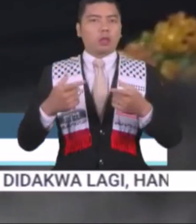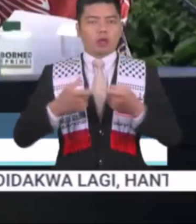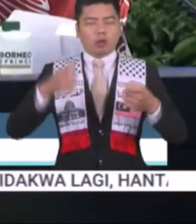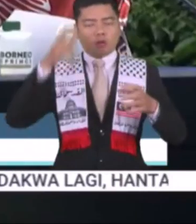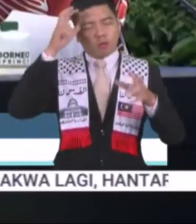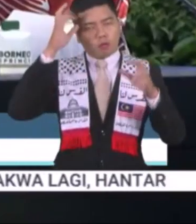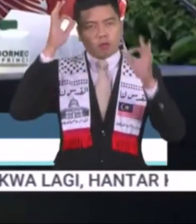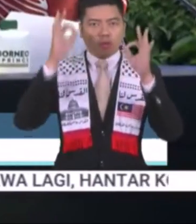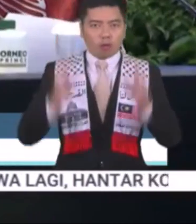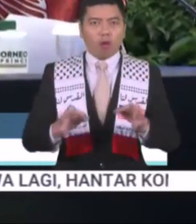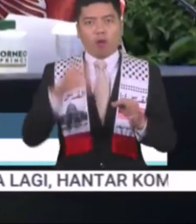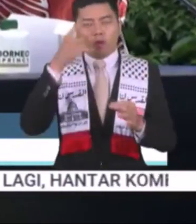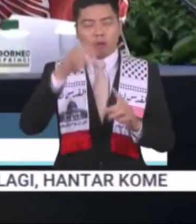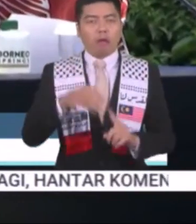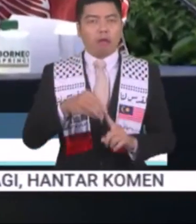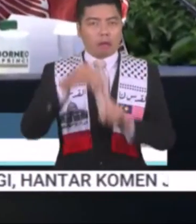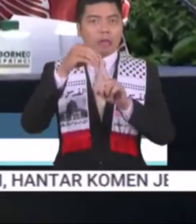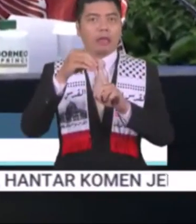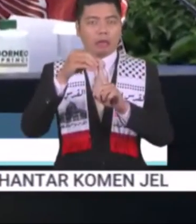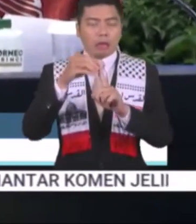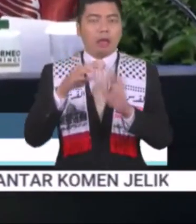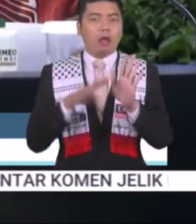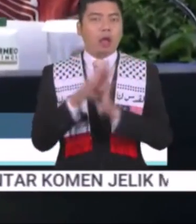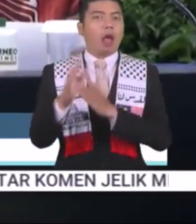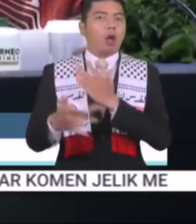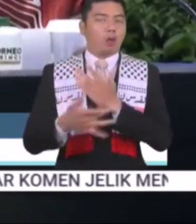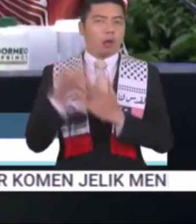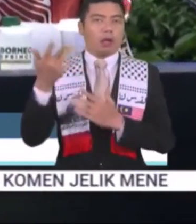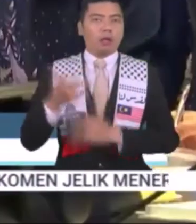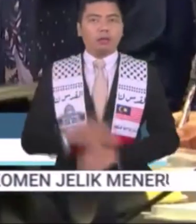untuk menaikkan pemberian khas berkenaan lebih awal.